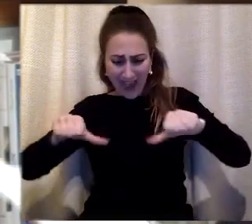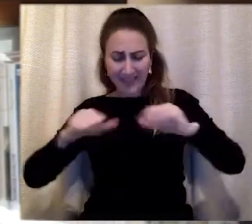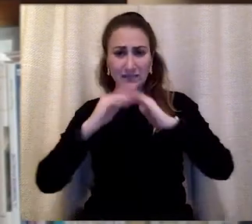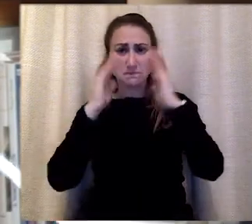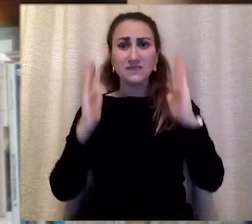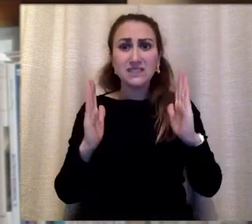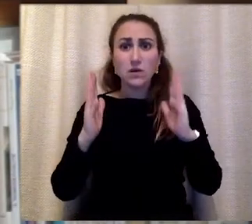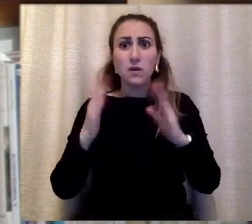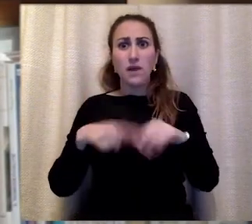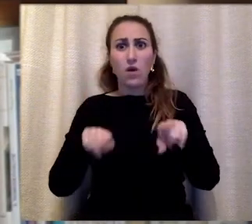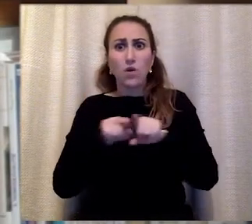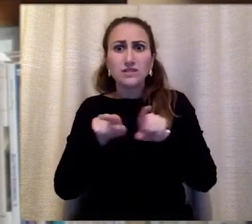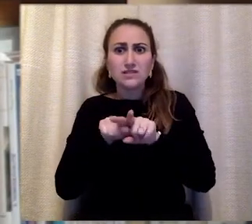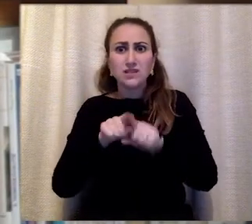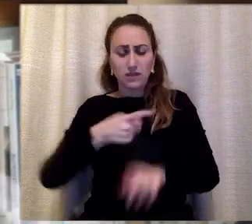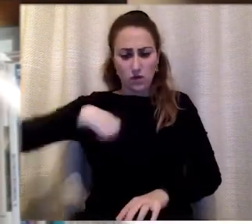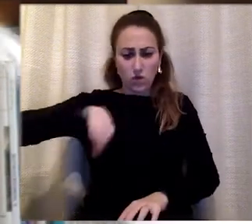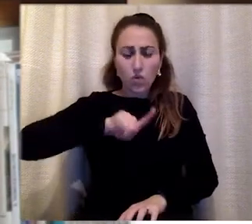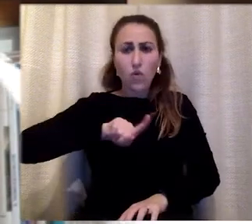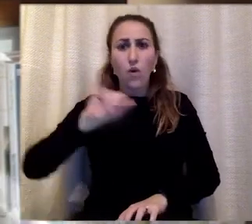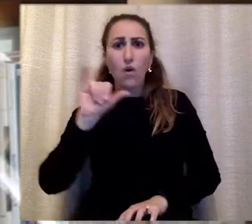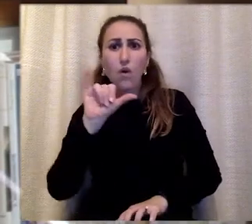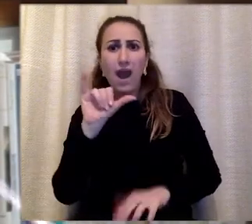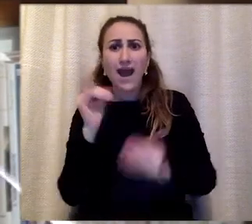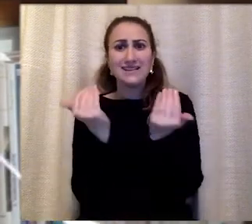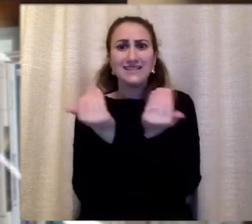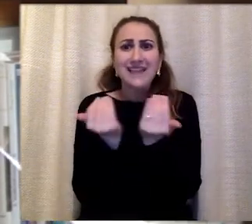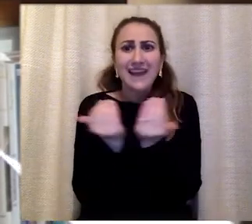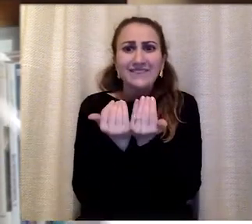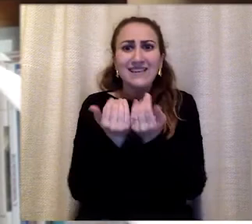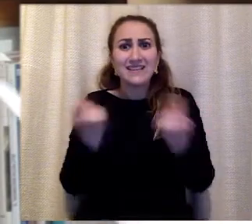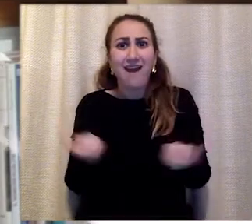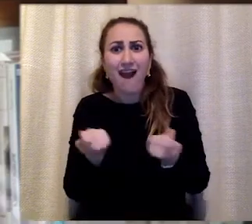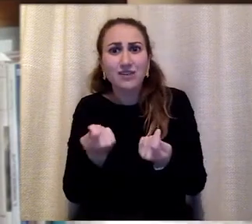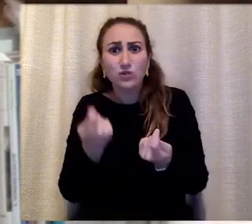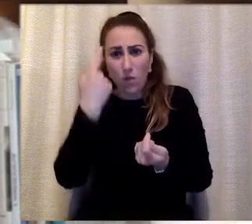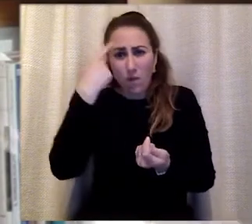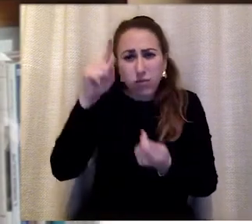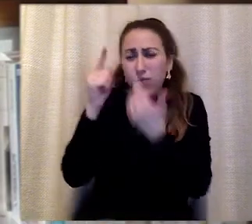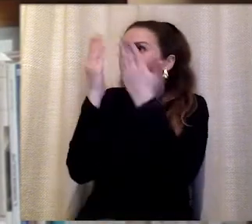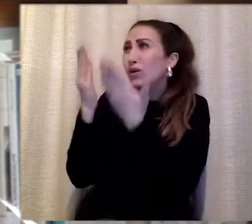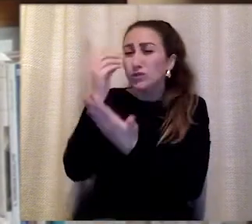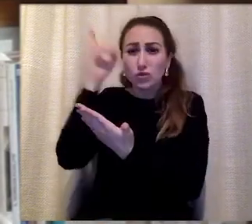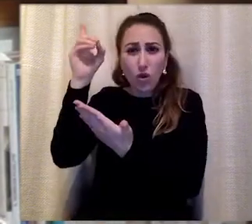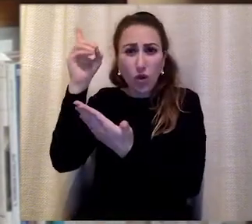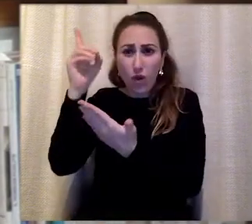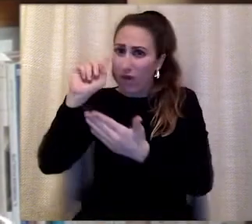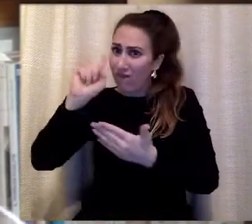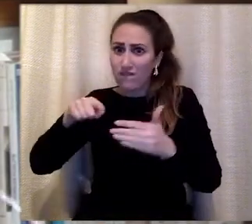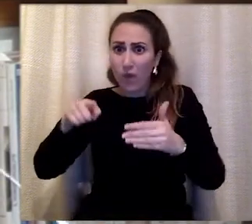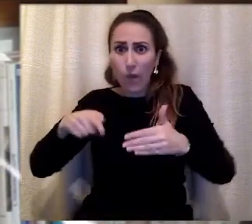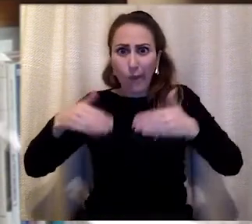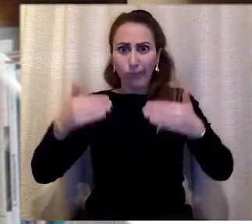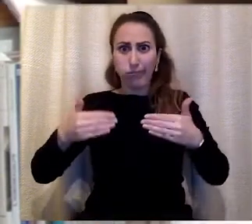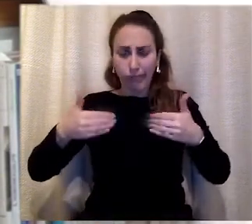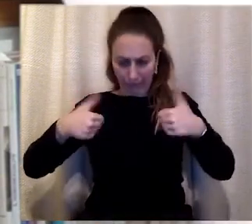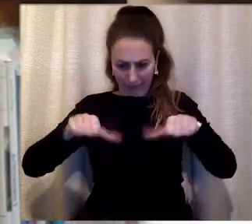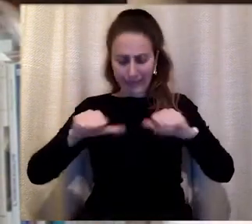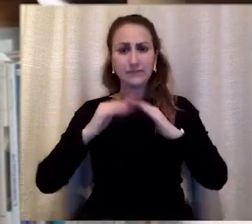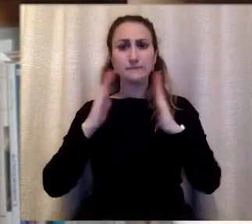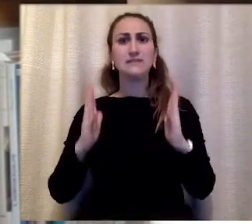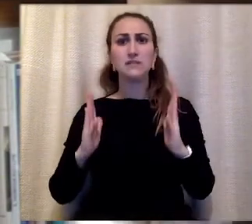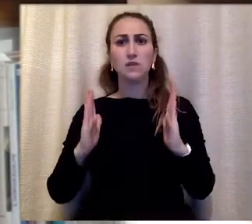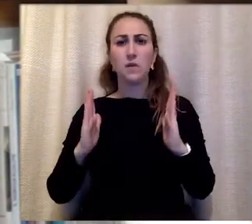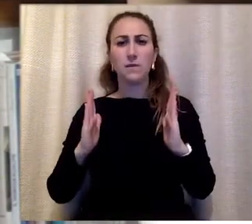de prendre du temps pour considérer une chose bien précise.